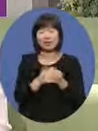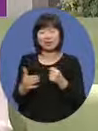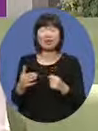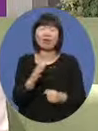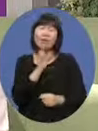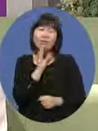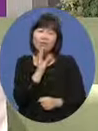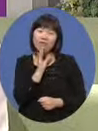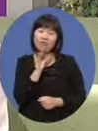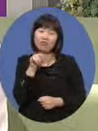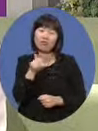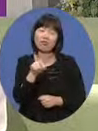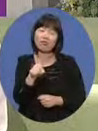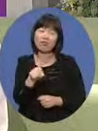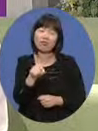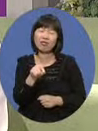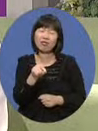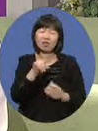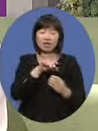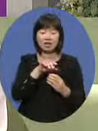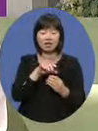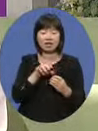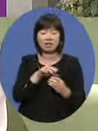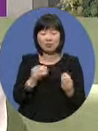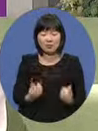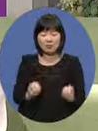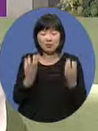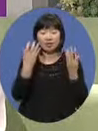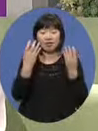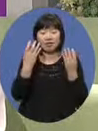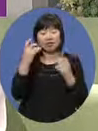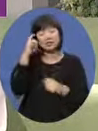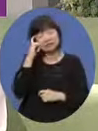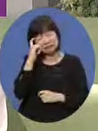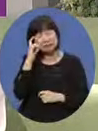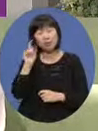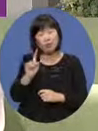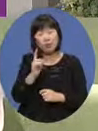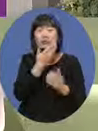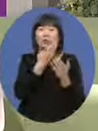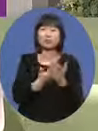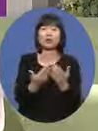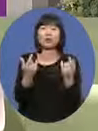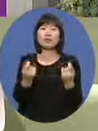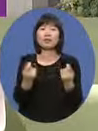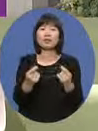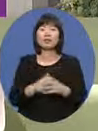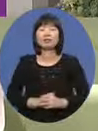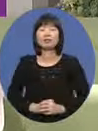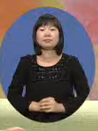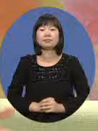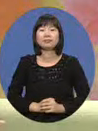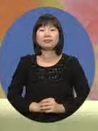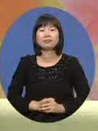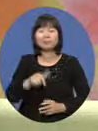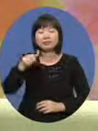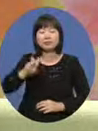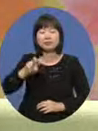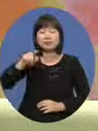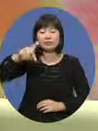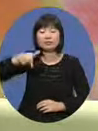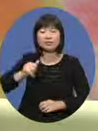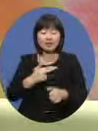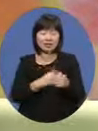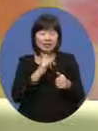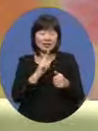정말 이 명절을 우리가 어떻게 인식하는가 뭐 이것도 굉장히 중요한 때인 것 같아요. 네. 근데 지금 김숙희 선생님